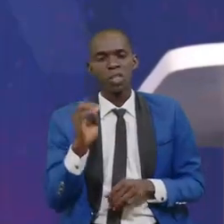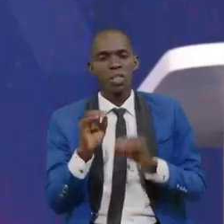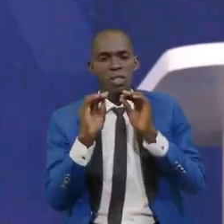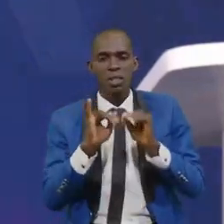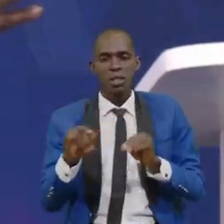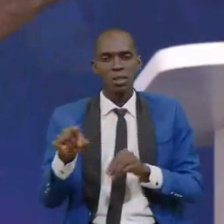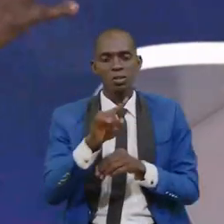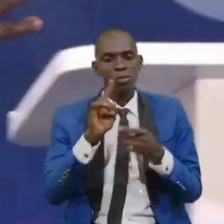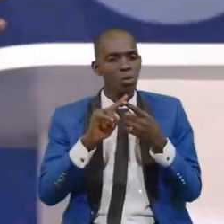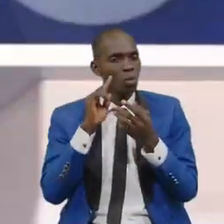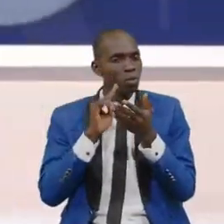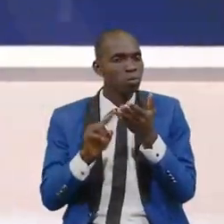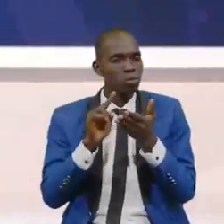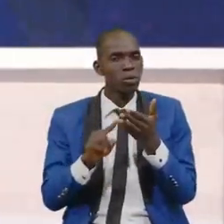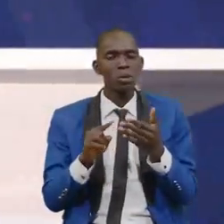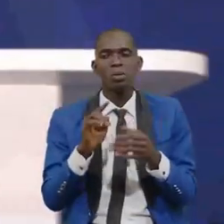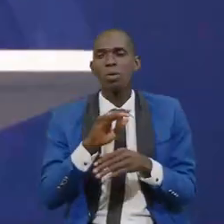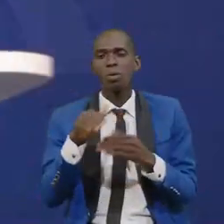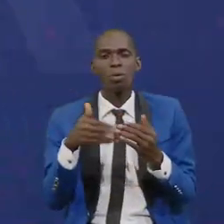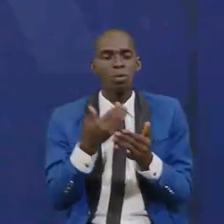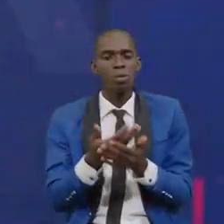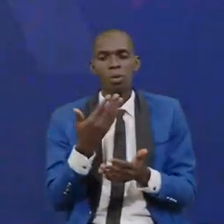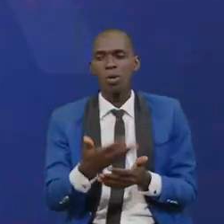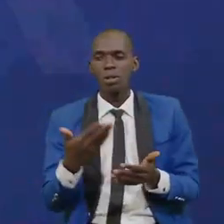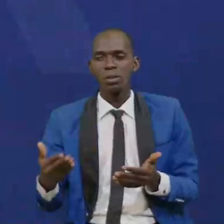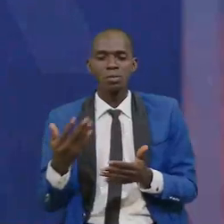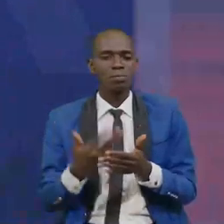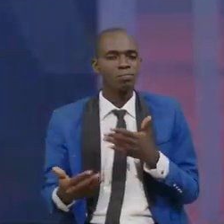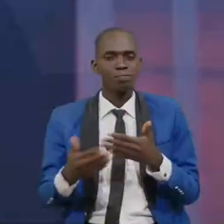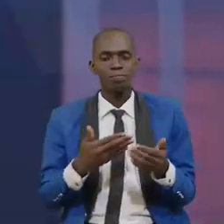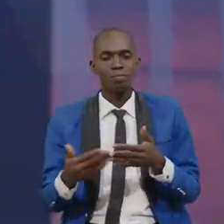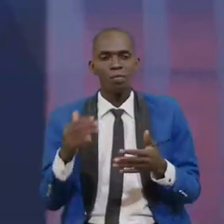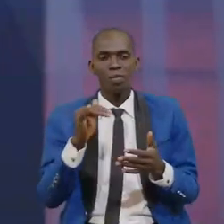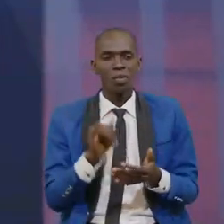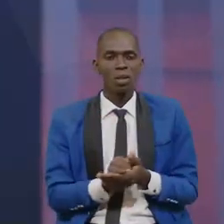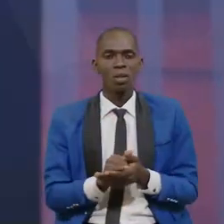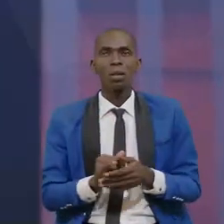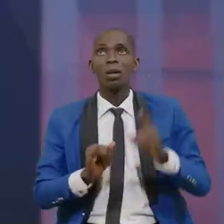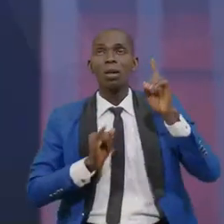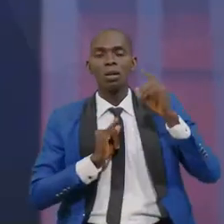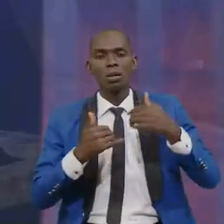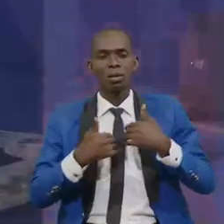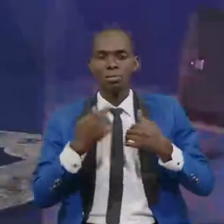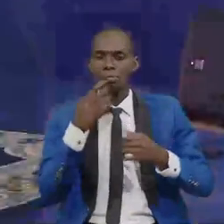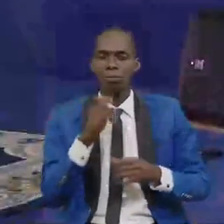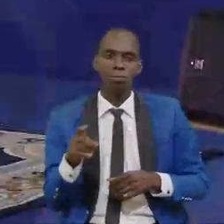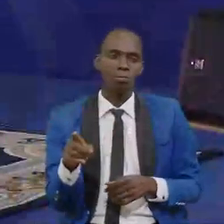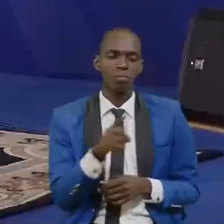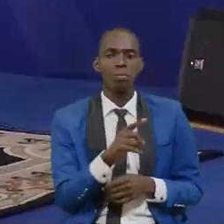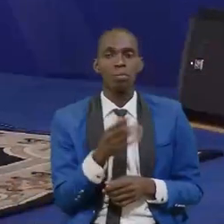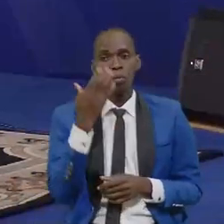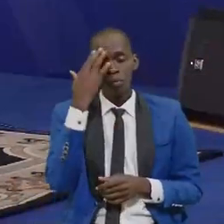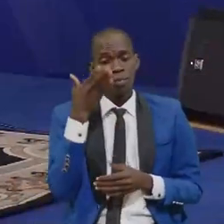nous enseignons, enseignez-leur à observer tout ce que je vous ai prescrit. Est-ce que vous savez, il y a